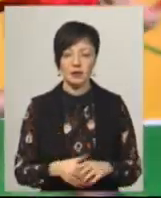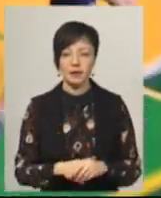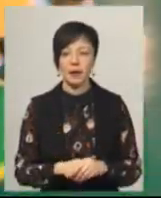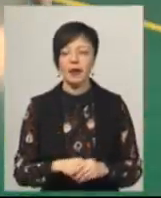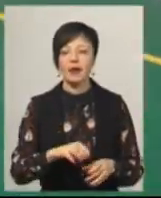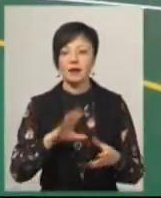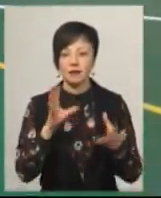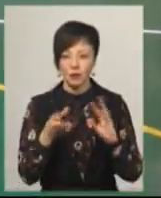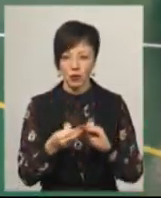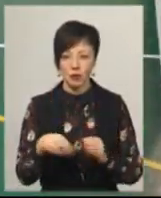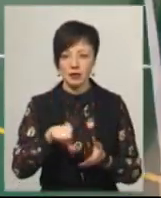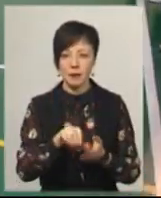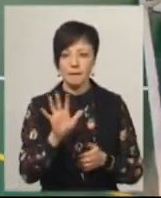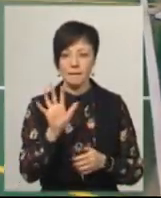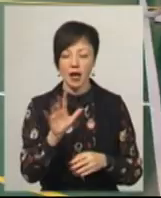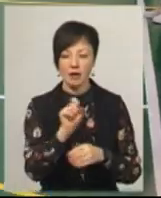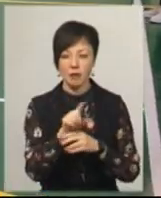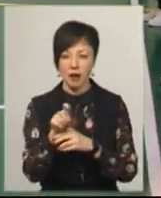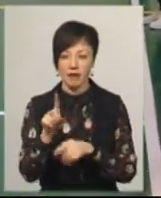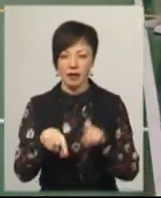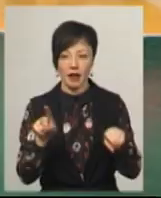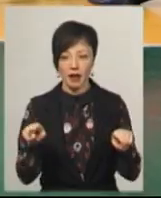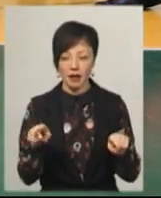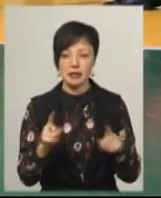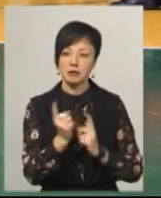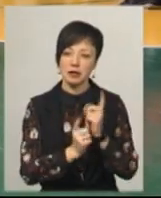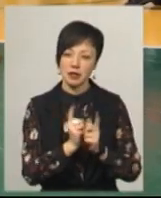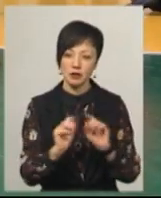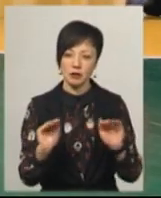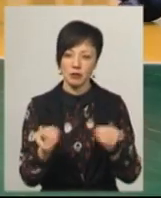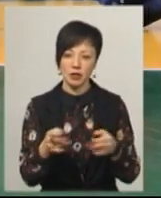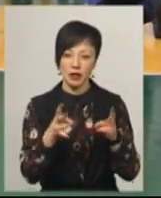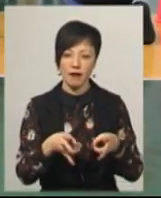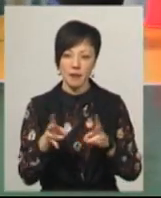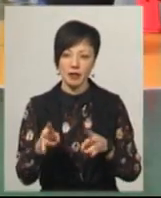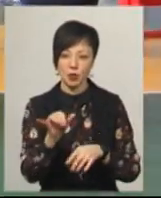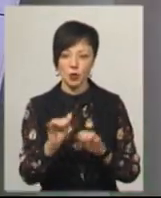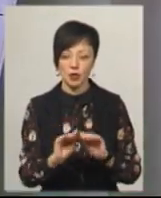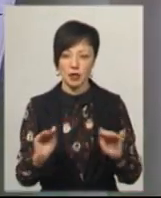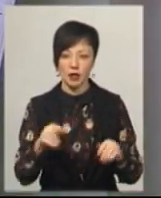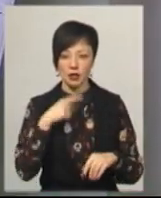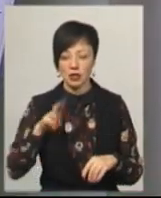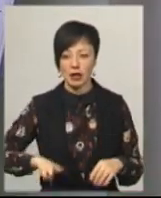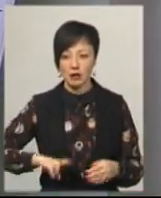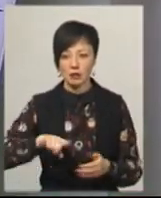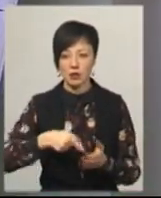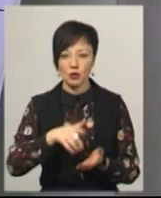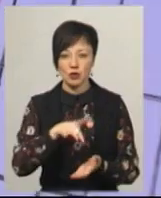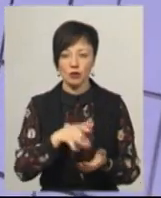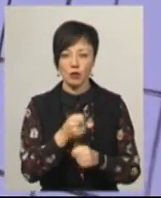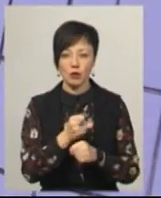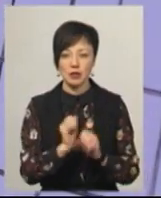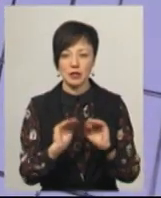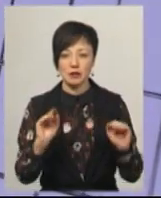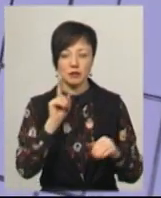Все у змаганнях представлено 5 вправ. Деякі з них змінили, аби зменшити травматизм у дітей, каже директор міського центру по роботі з дітьми